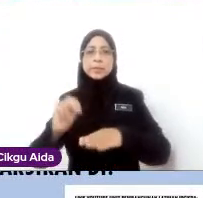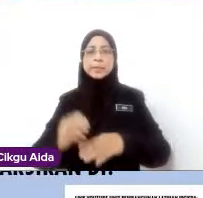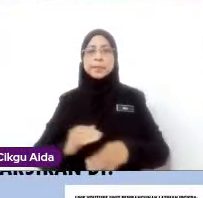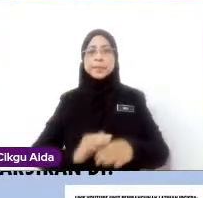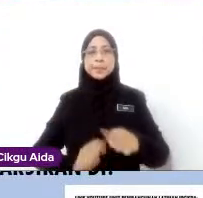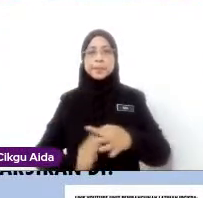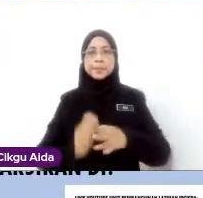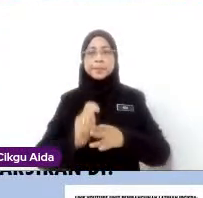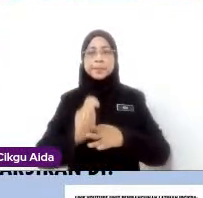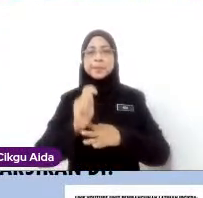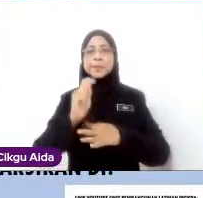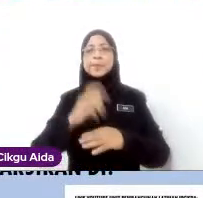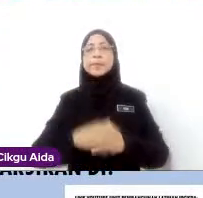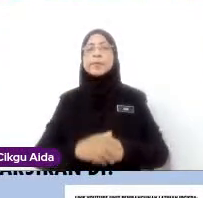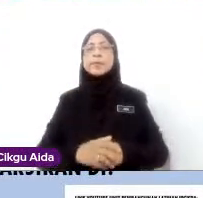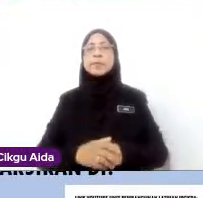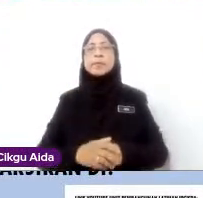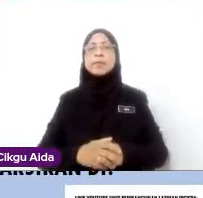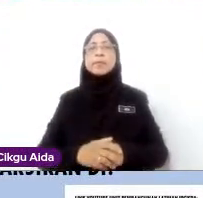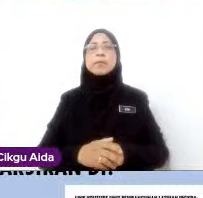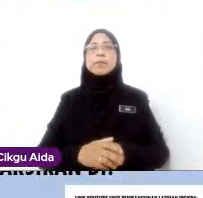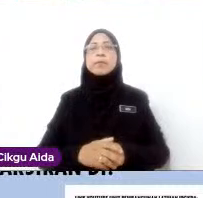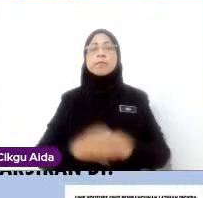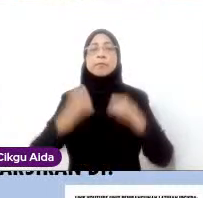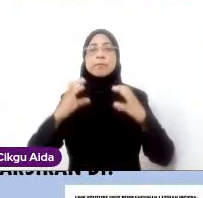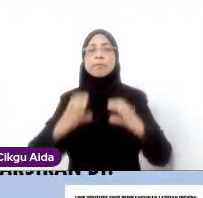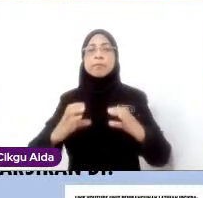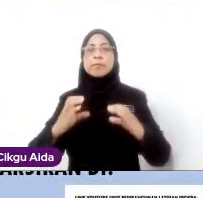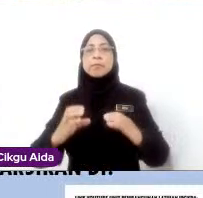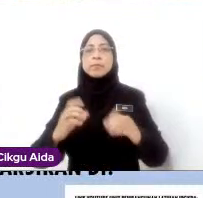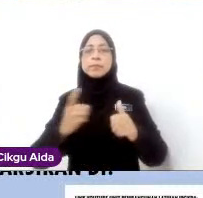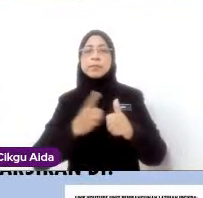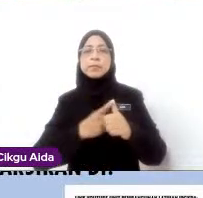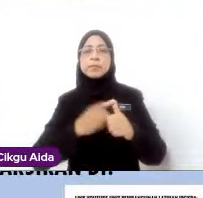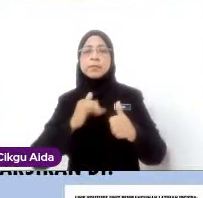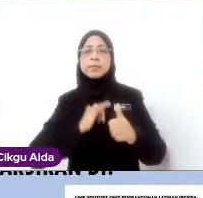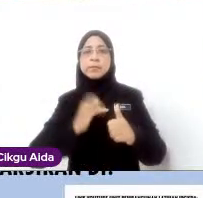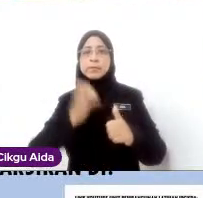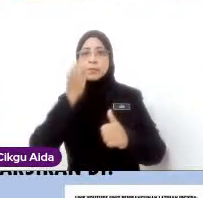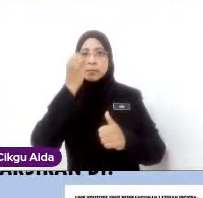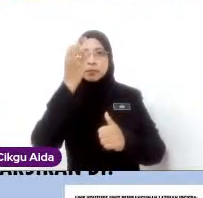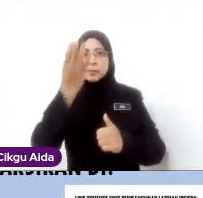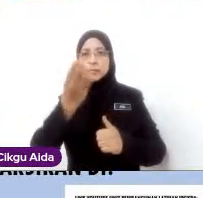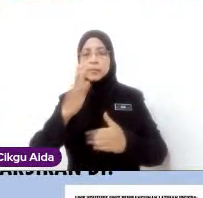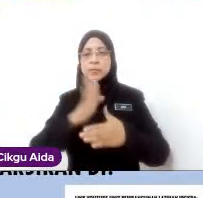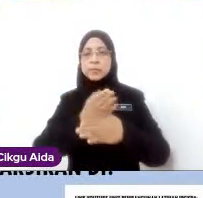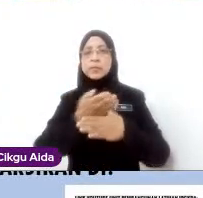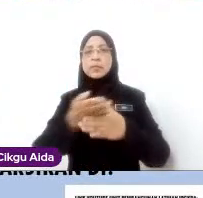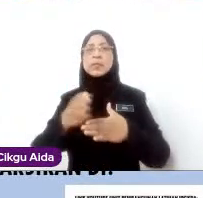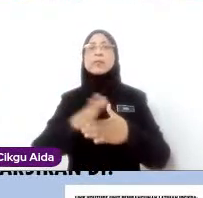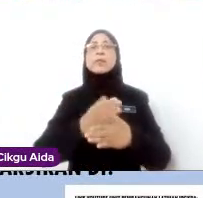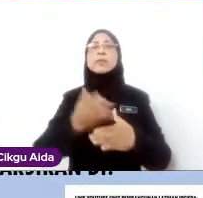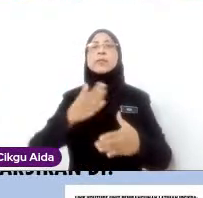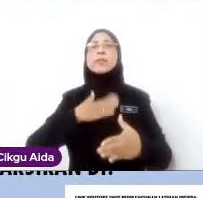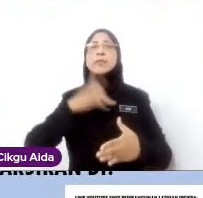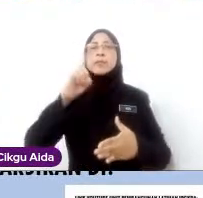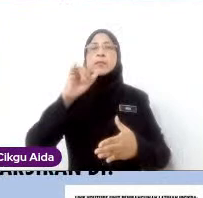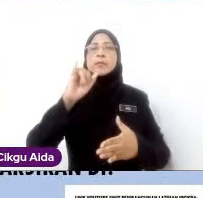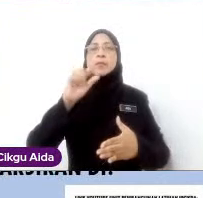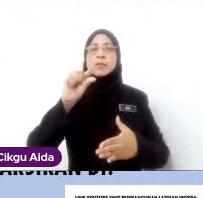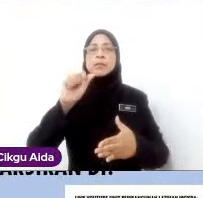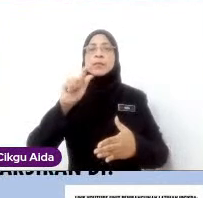Okay, inovasi yang akan saya terangkan secara terperinci adalah My Digital Eye Everywhere, MD, yang telah